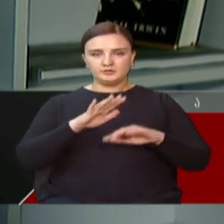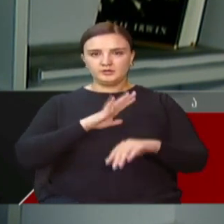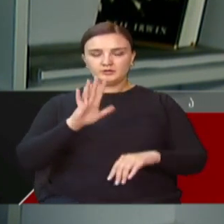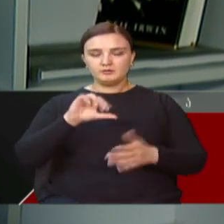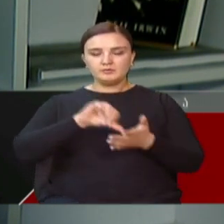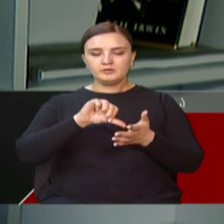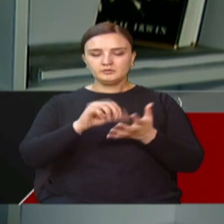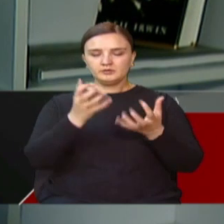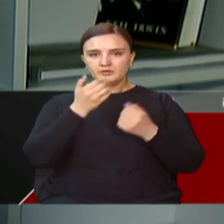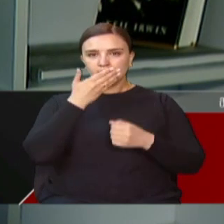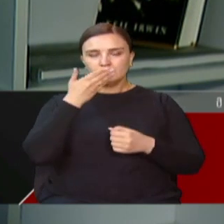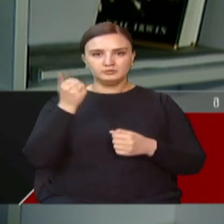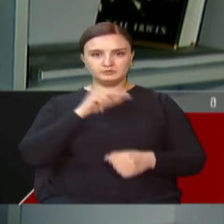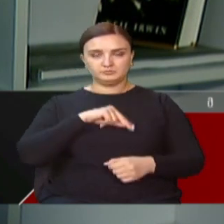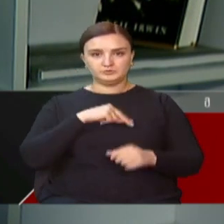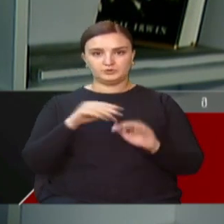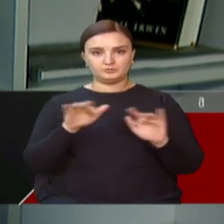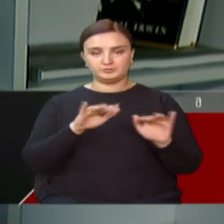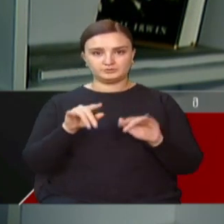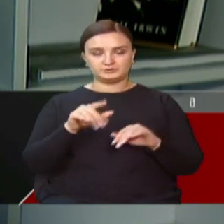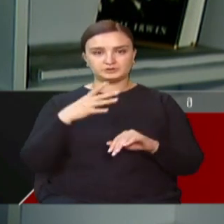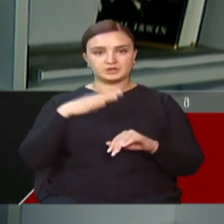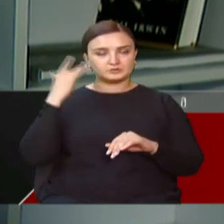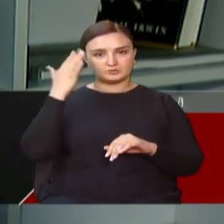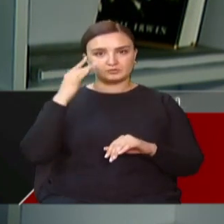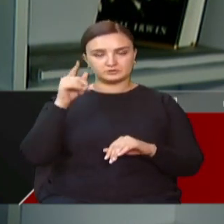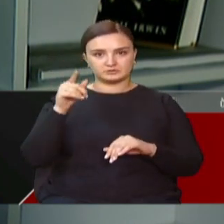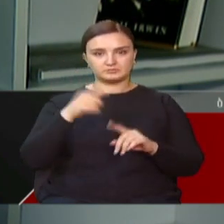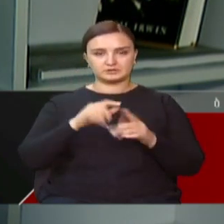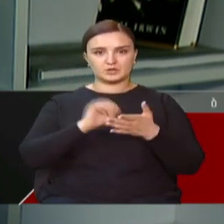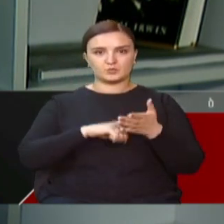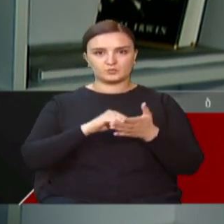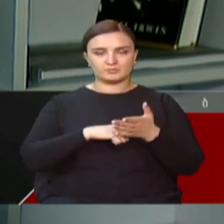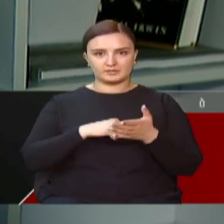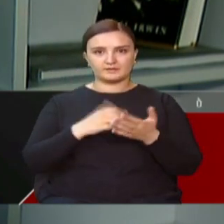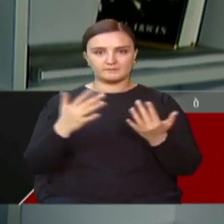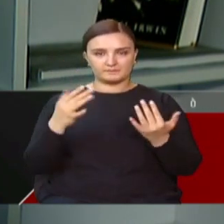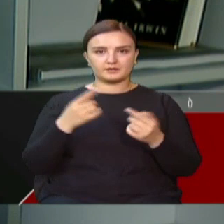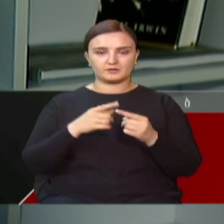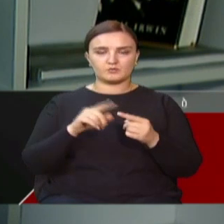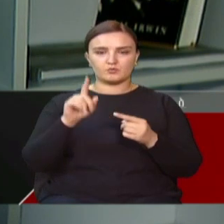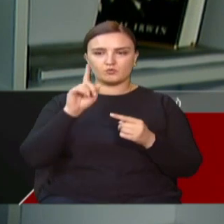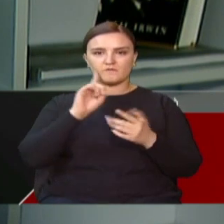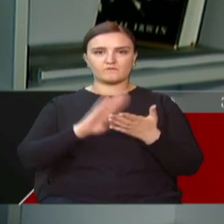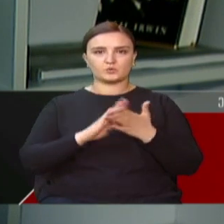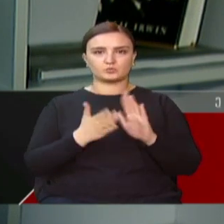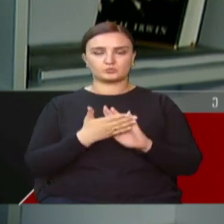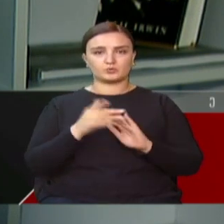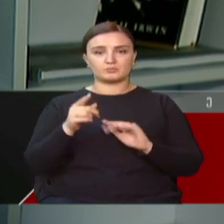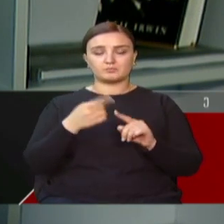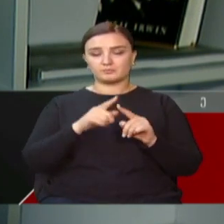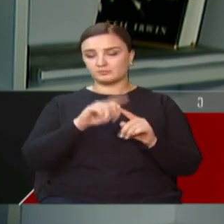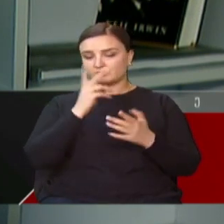იღებდა მონაწილეობას სამუშაო პროცესში, ამით ქართველოს რემას არ ჩუქა არგუმენტები, ჩააყენა ისინი კომფორტულ მდგომარეობაში, ამის